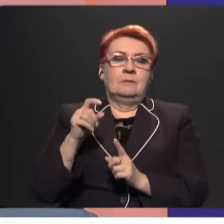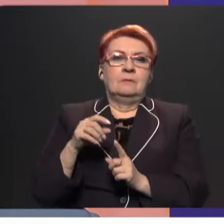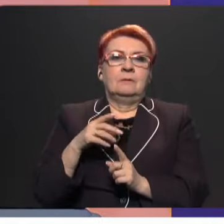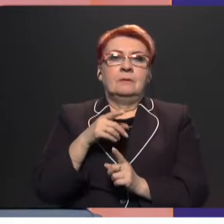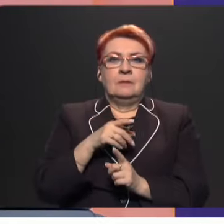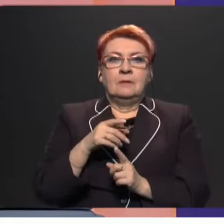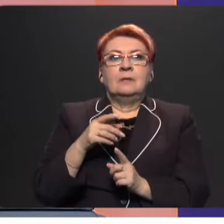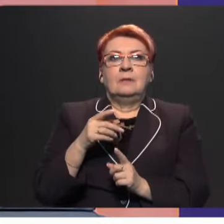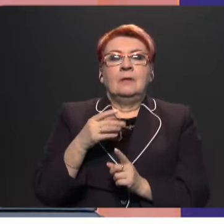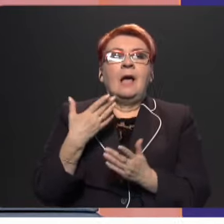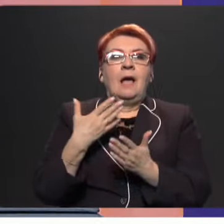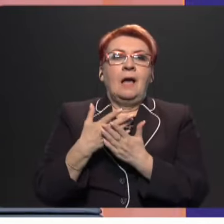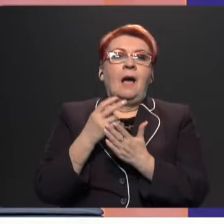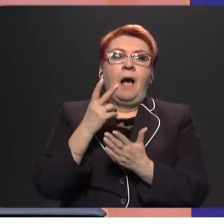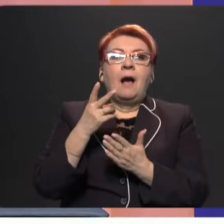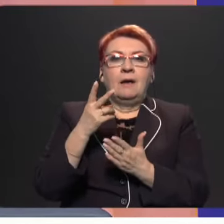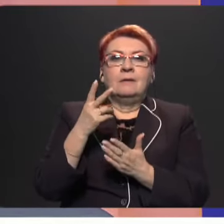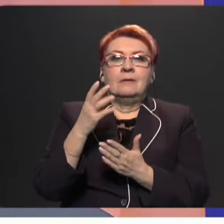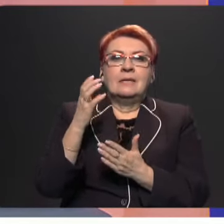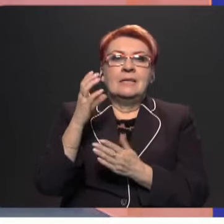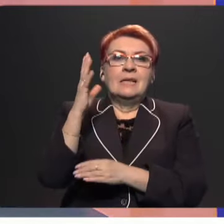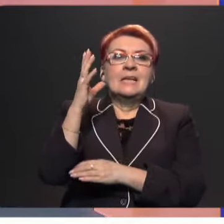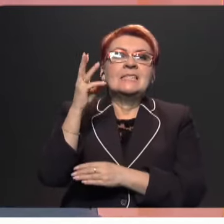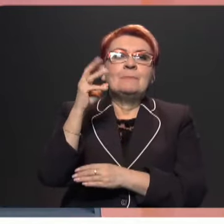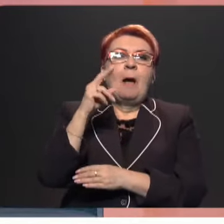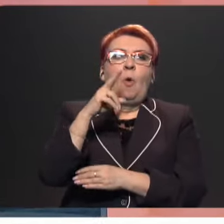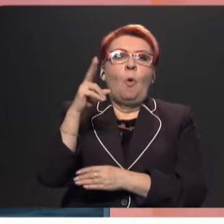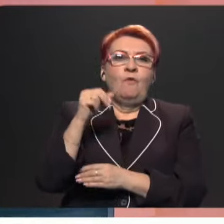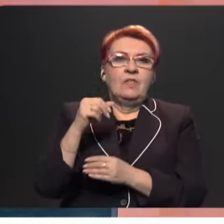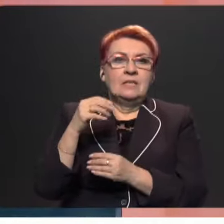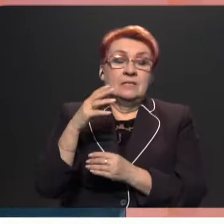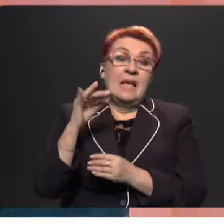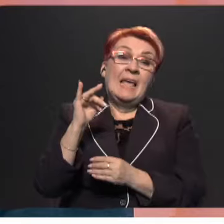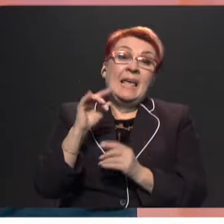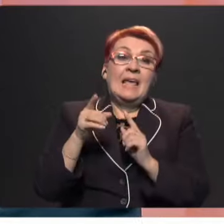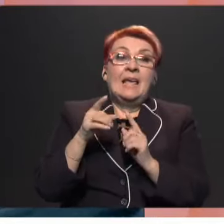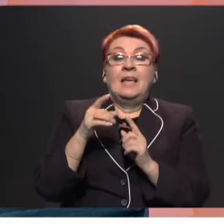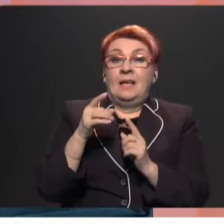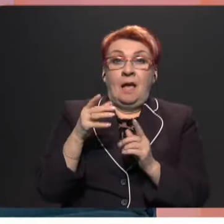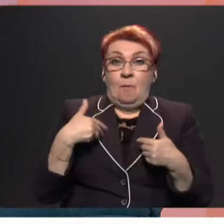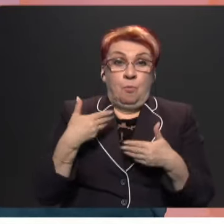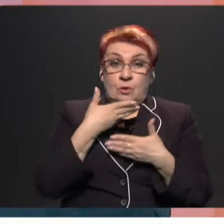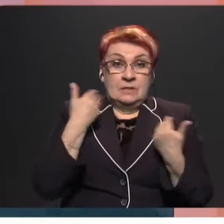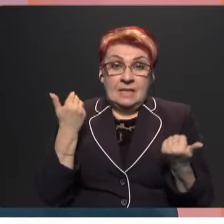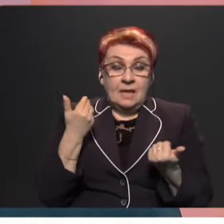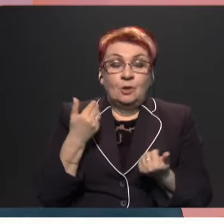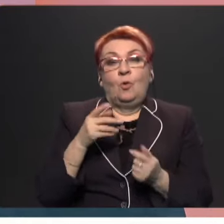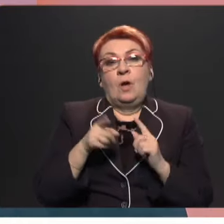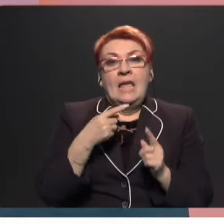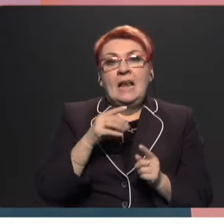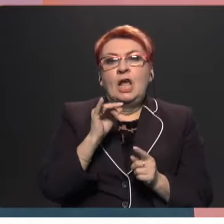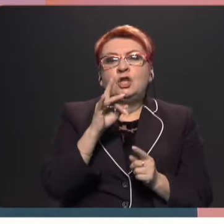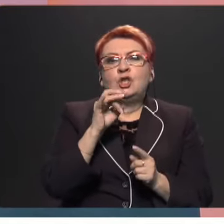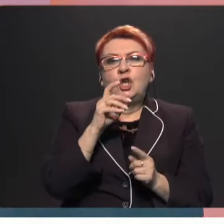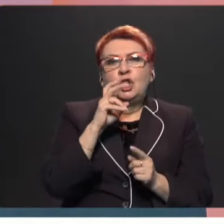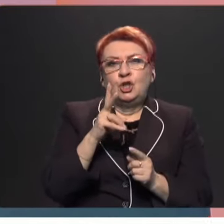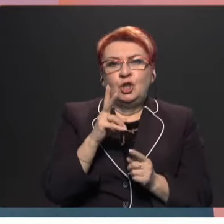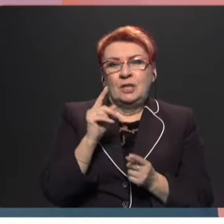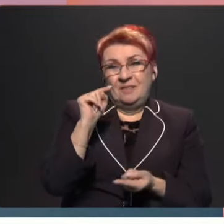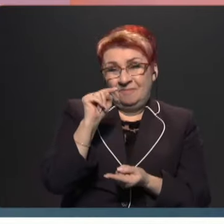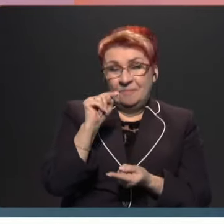напыщенная смоковница без плодов, или ты, в общем-то, какой-то сухой инжирчик все-таки приносишь в своей духовной жизни. То есть вот об этом